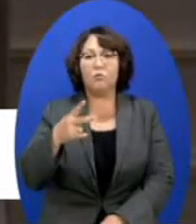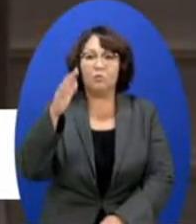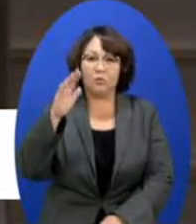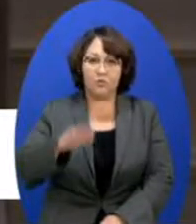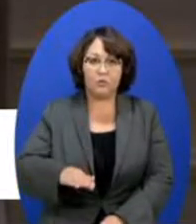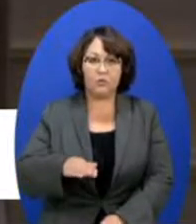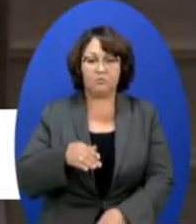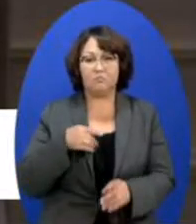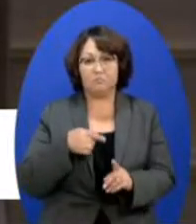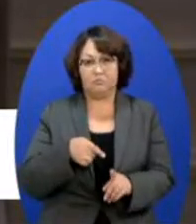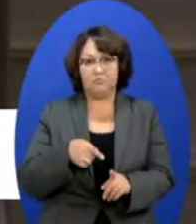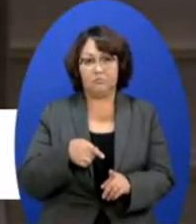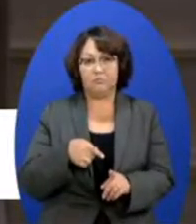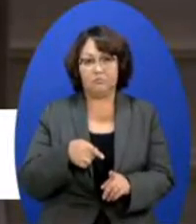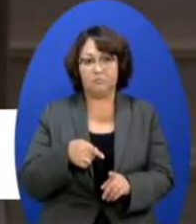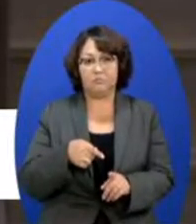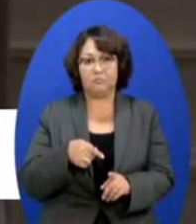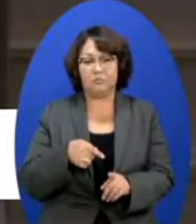асуулаа